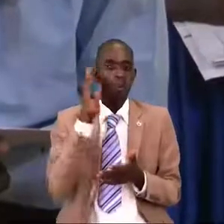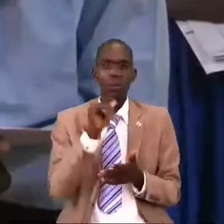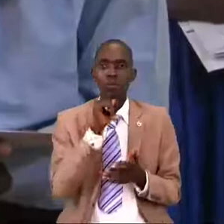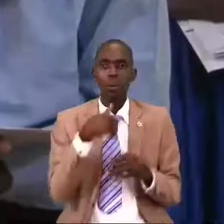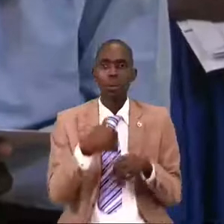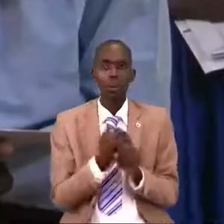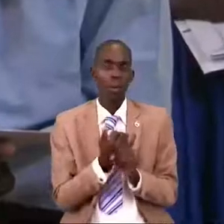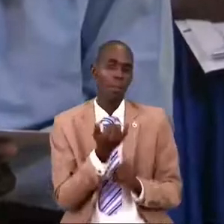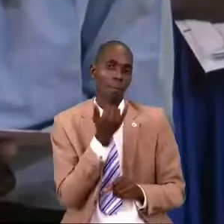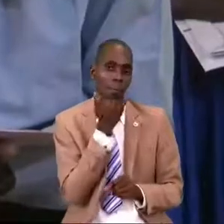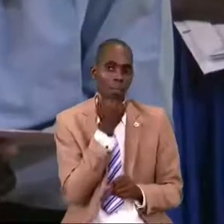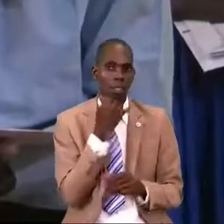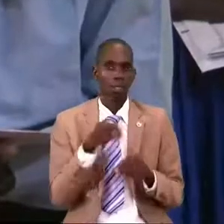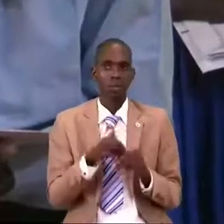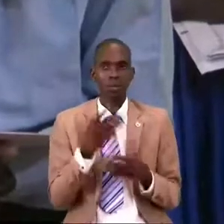Conseiller,